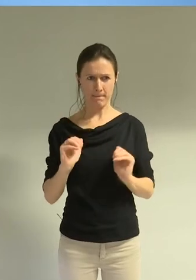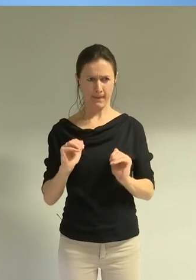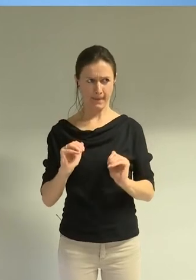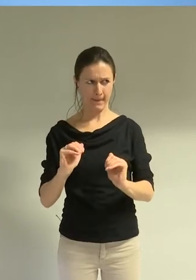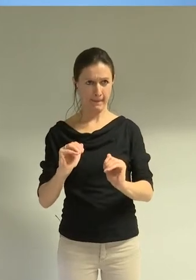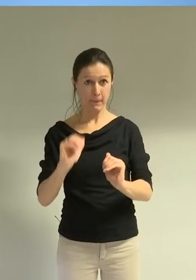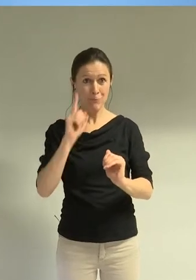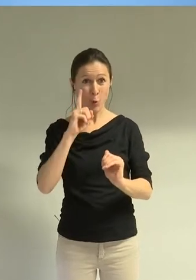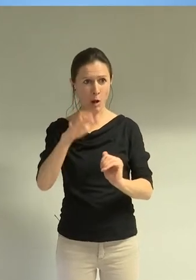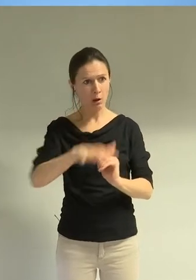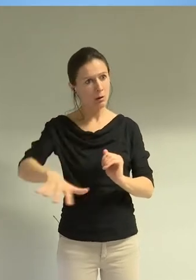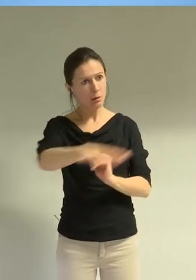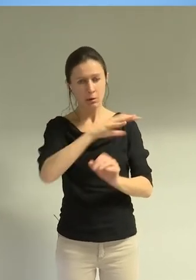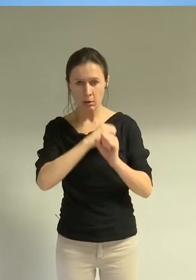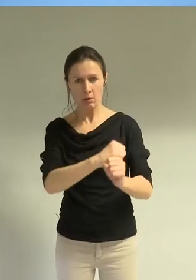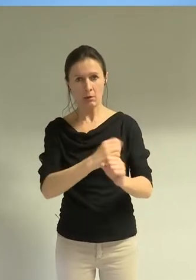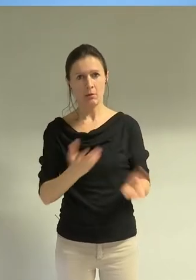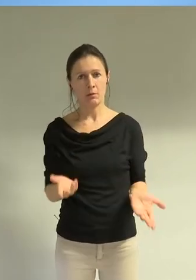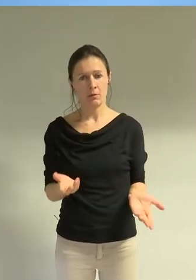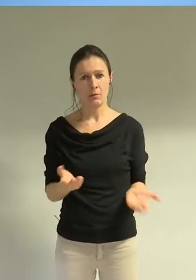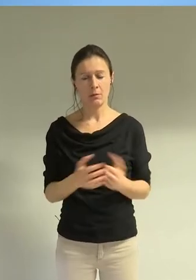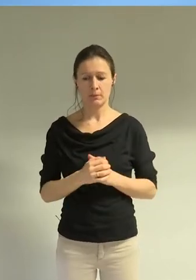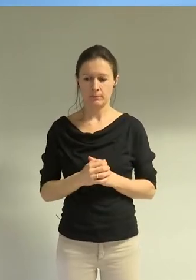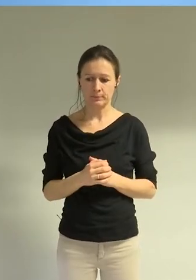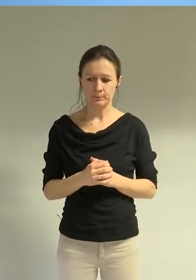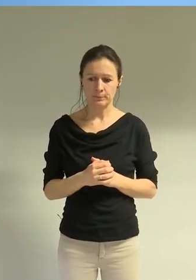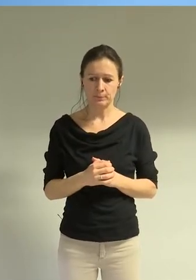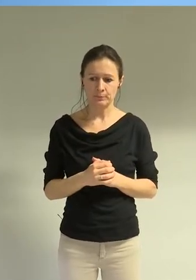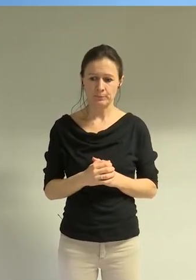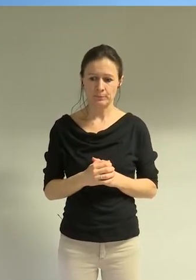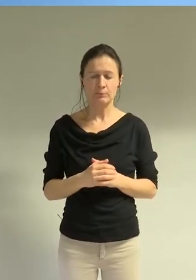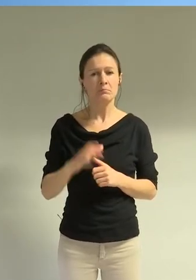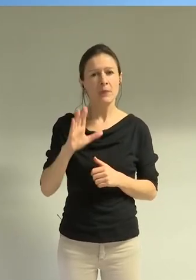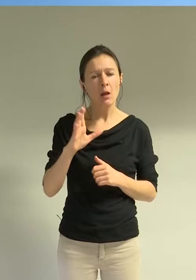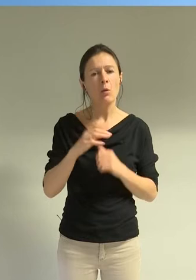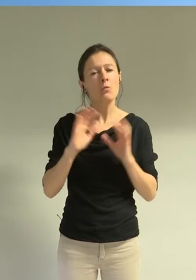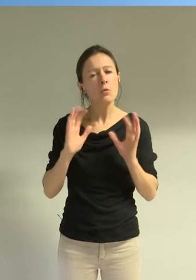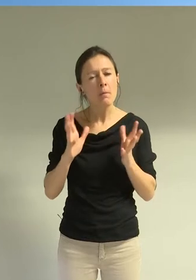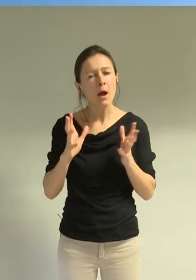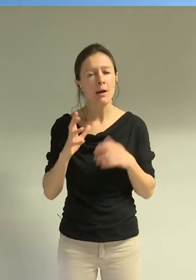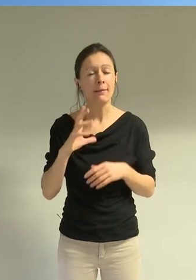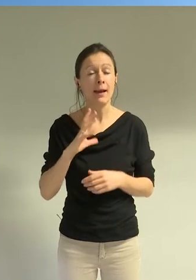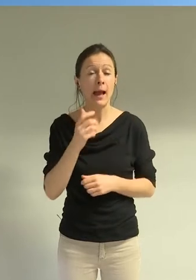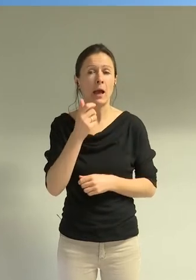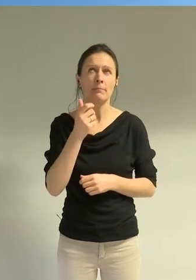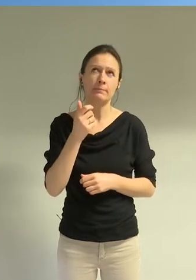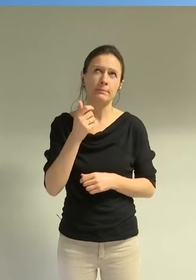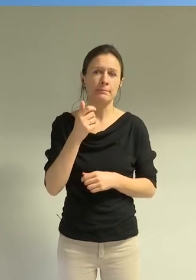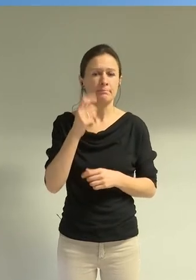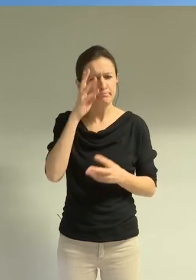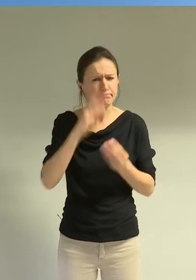alors il ya eu une réponse une réponse possible à ces